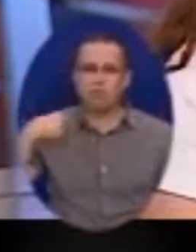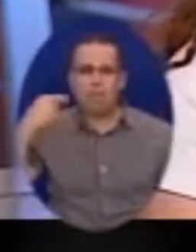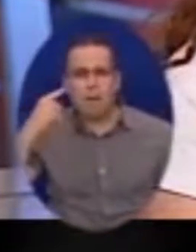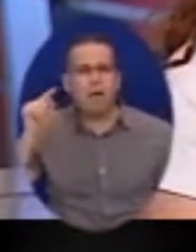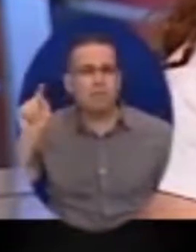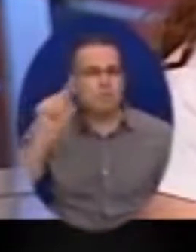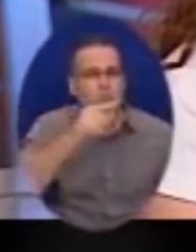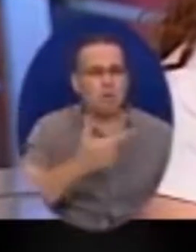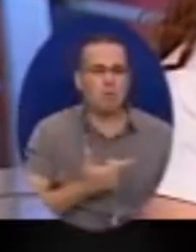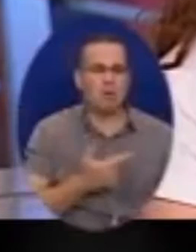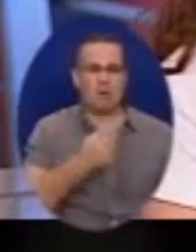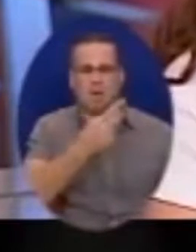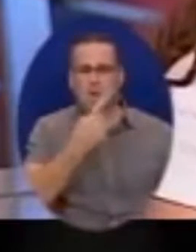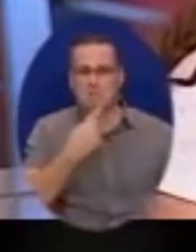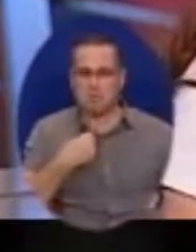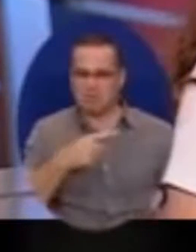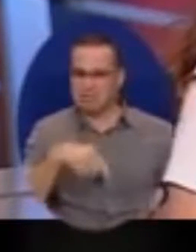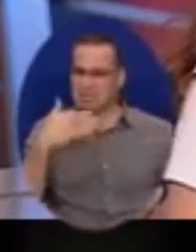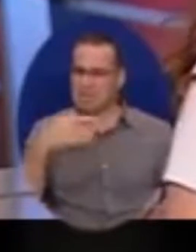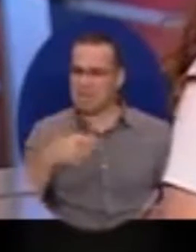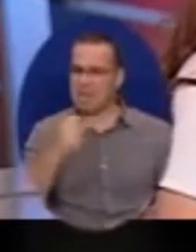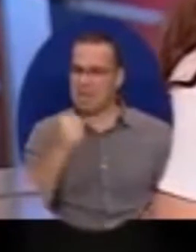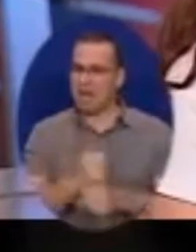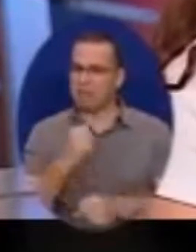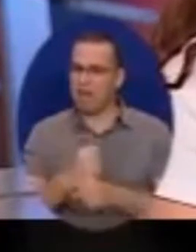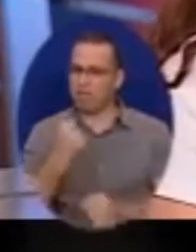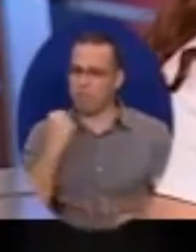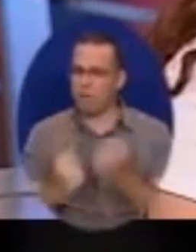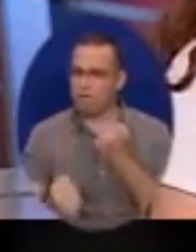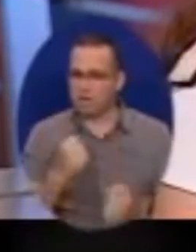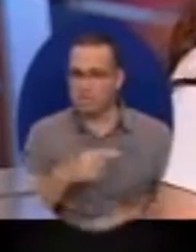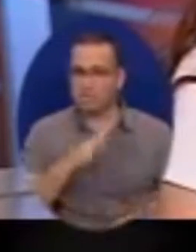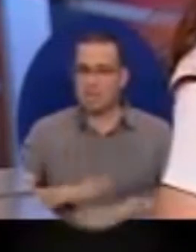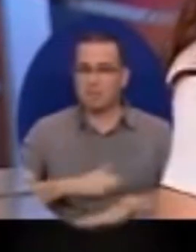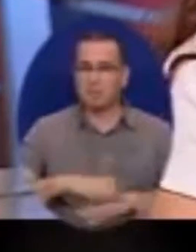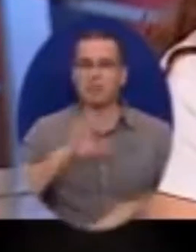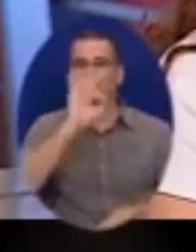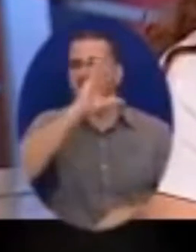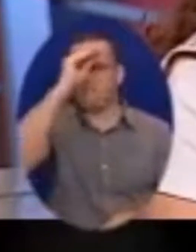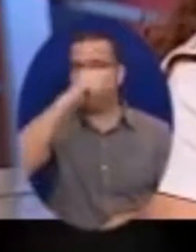מיני, זה תהיה לך קריירה תובענית, זה